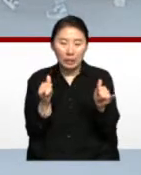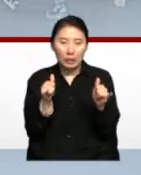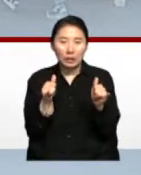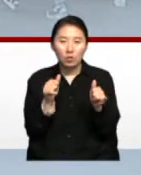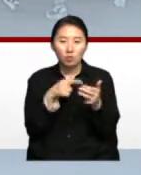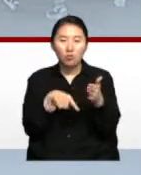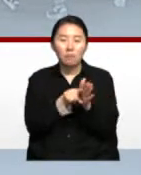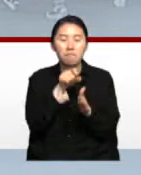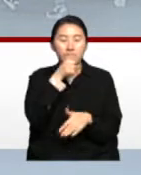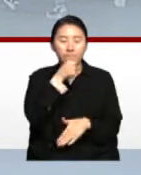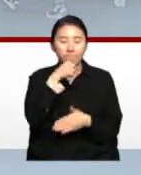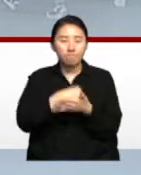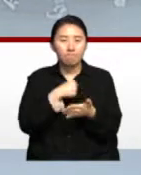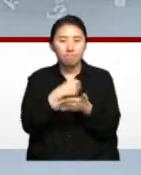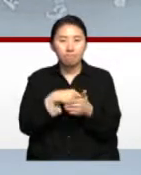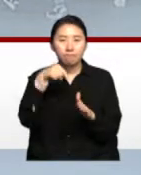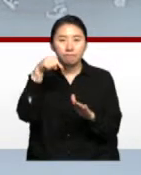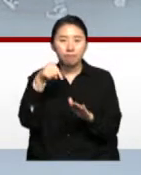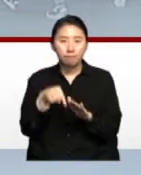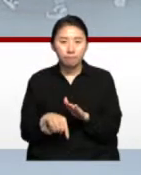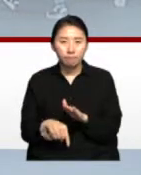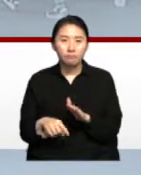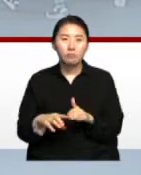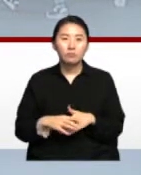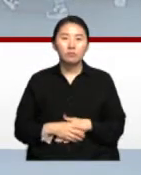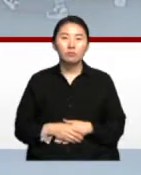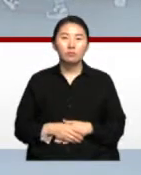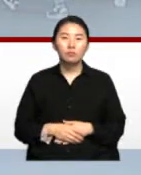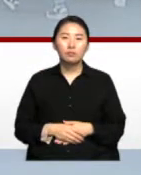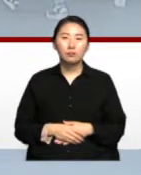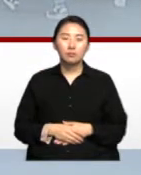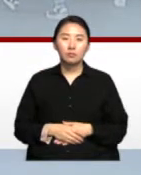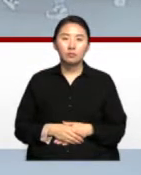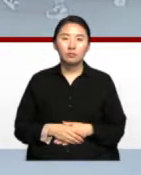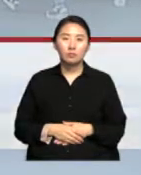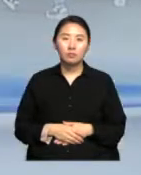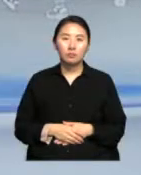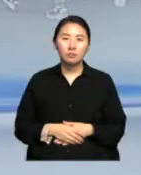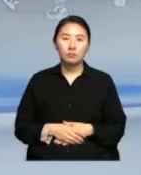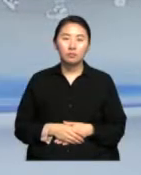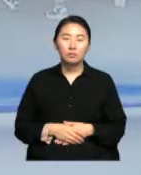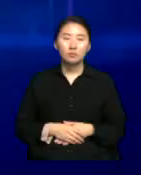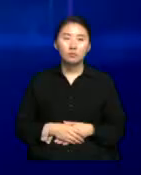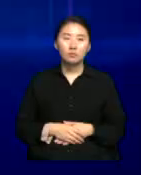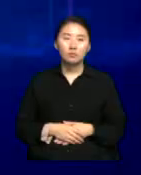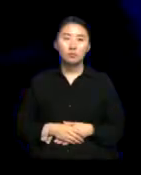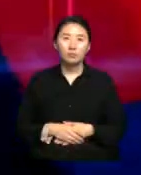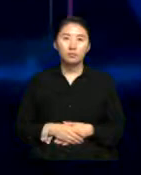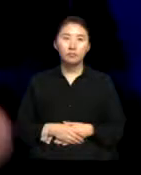명동 상인들의 시름은 깊어만지고 있습니다. 현장에 오신영 기자가 다녀왔습니다.